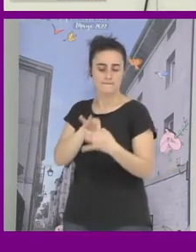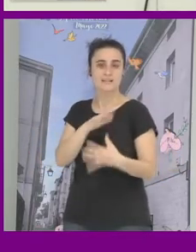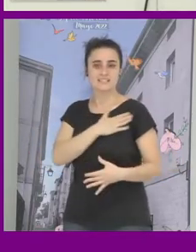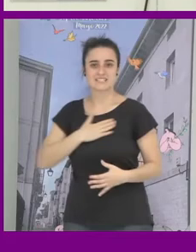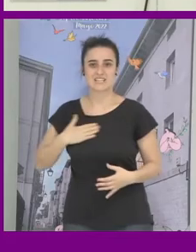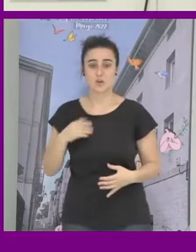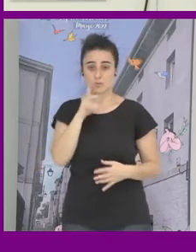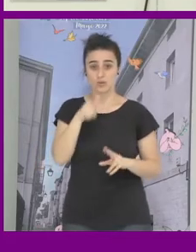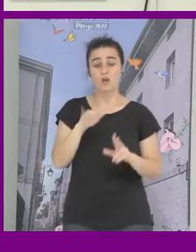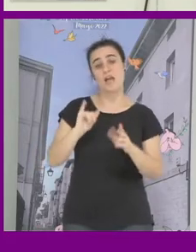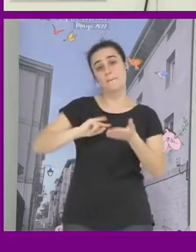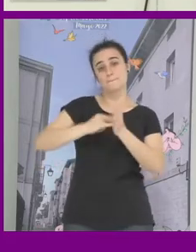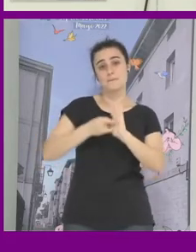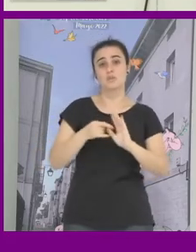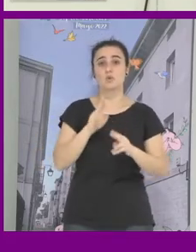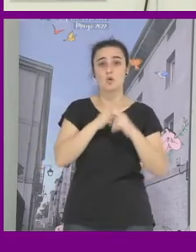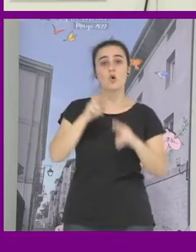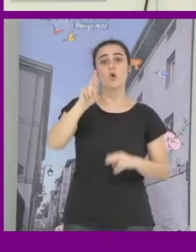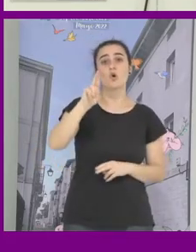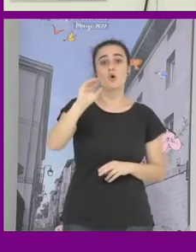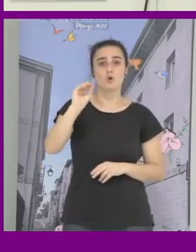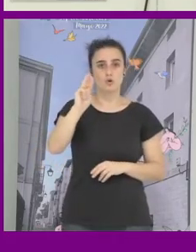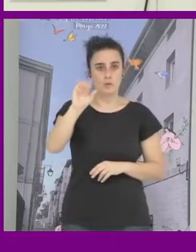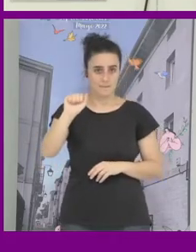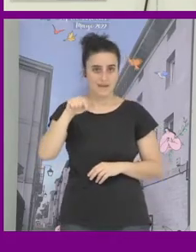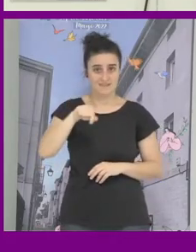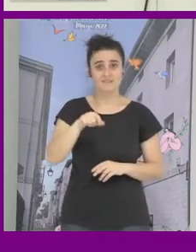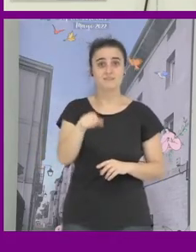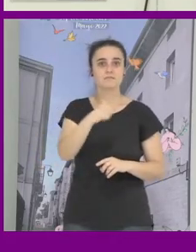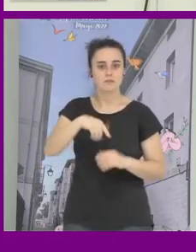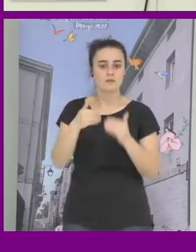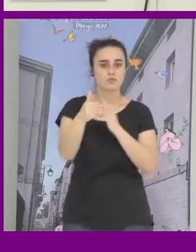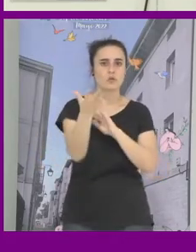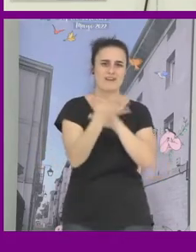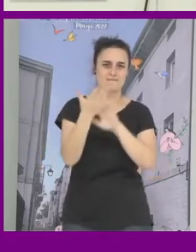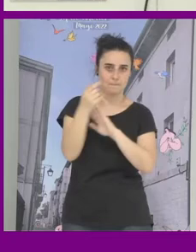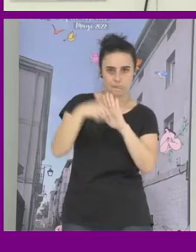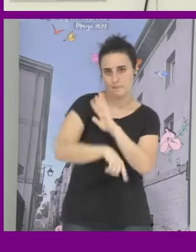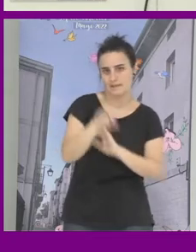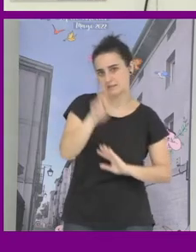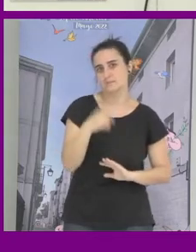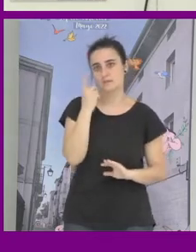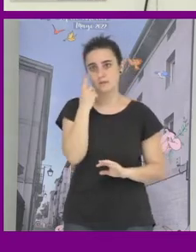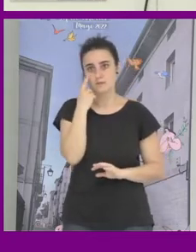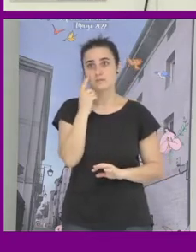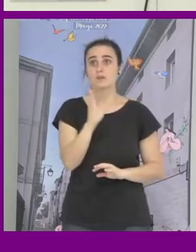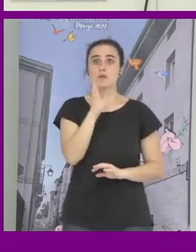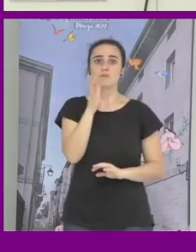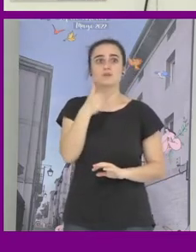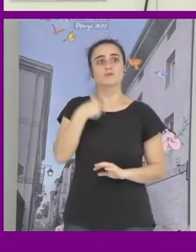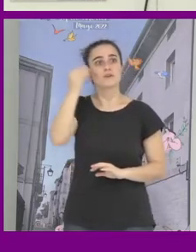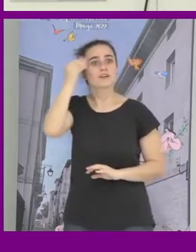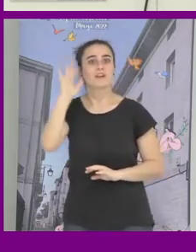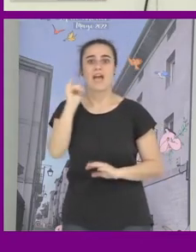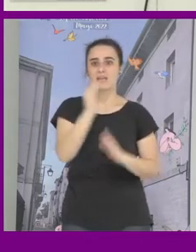ropa metodoa, gero horri buruz ere horri helduko diot aurrerago, ez? Orduan, bueno, barregatik iruditzen zait aukera